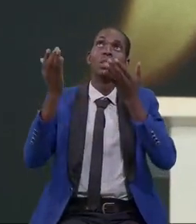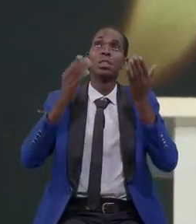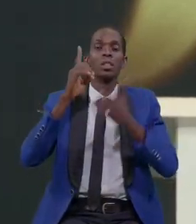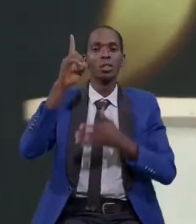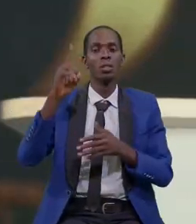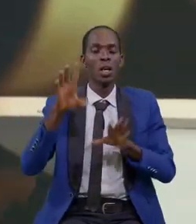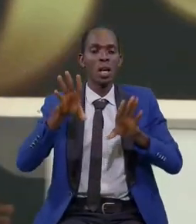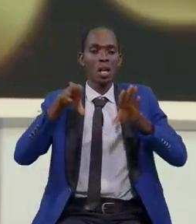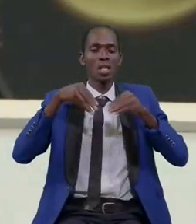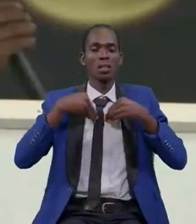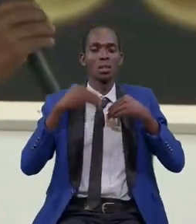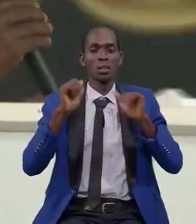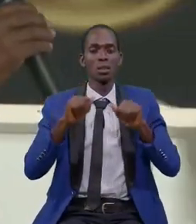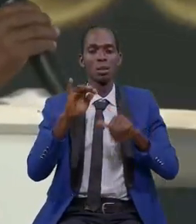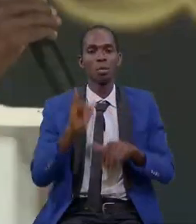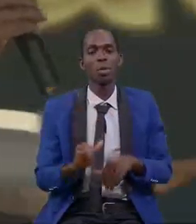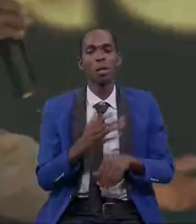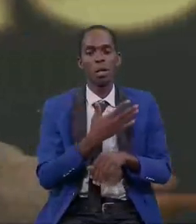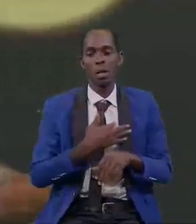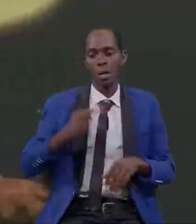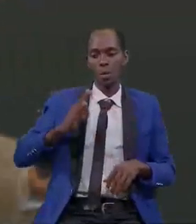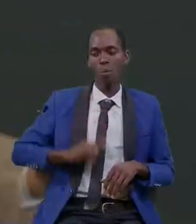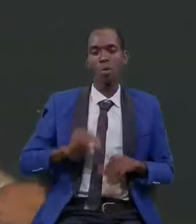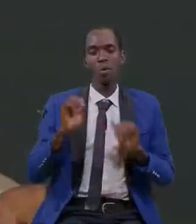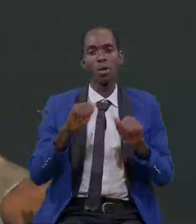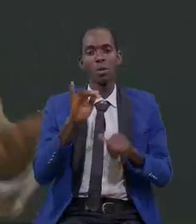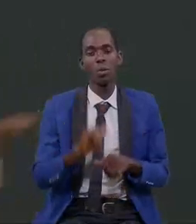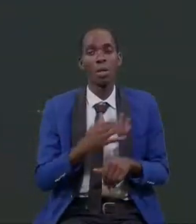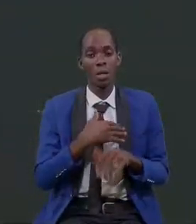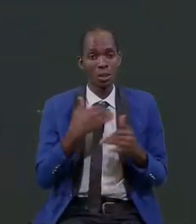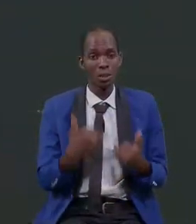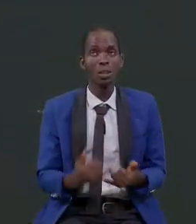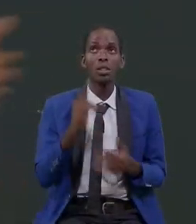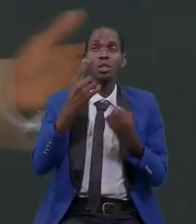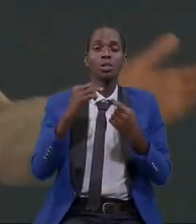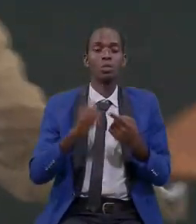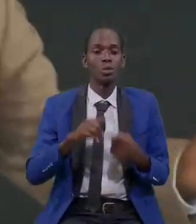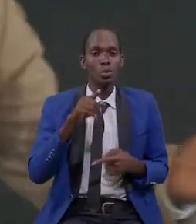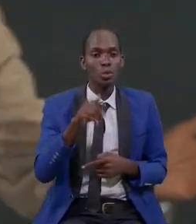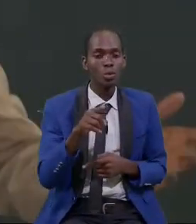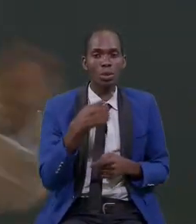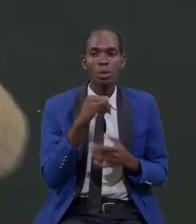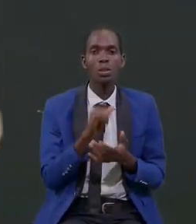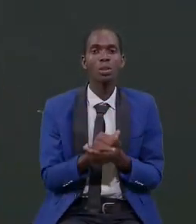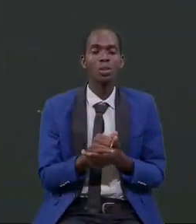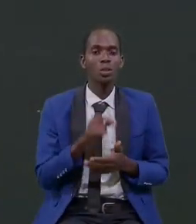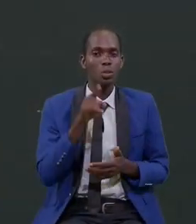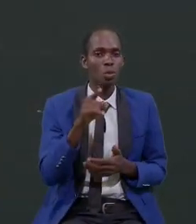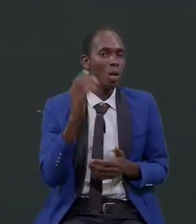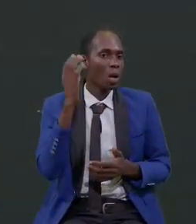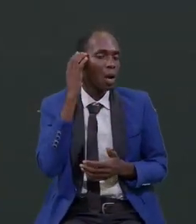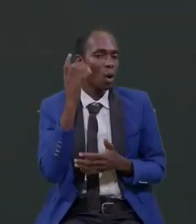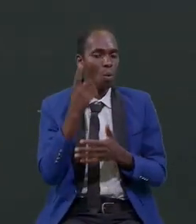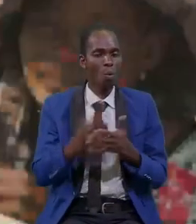de façon acceptable et de façon profitable. Et maintenant, il te parvient et il dit, tu as entendu ce que j'ai fait pour